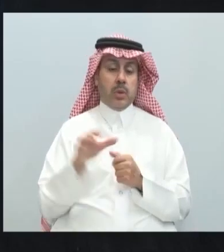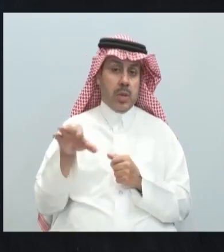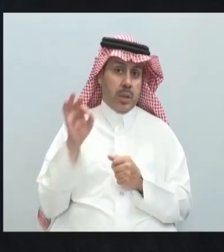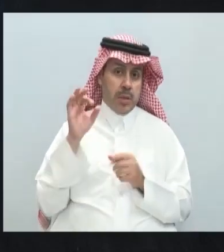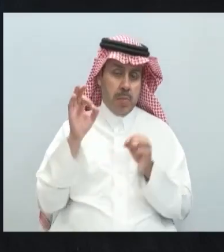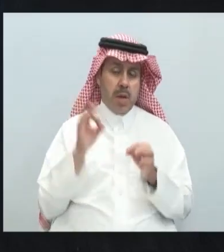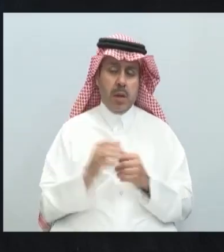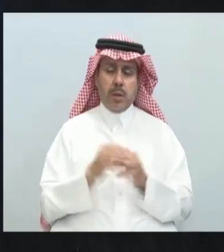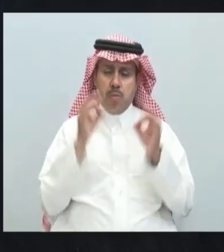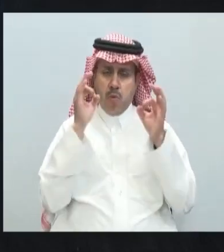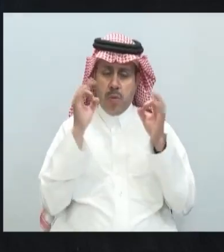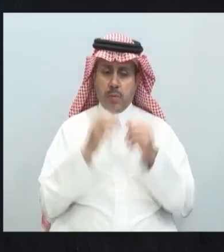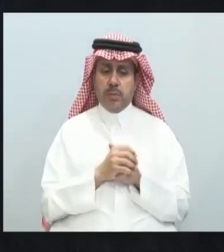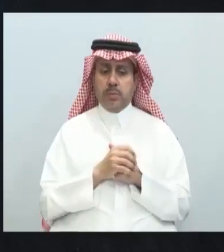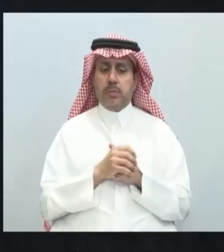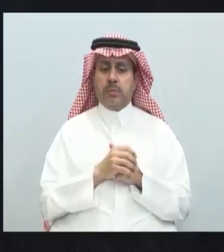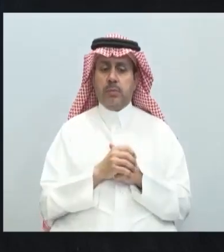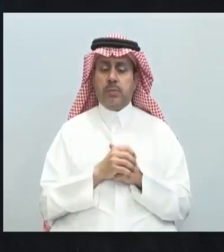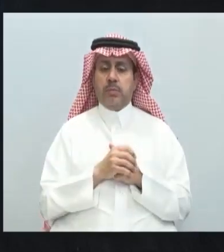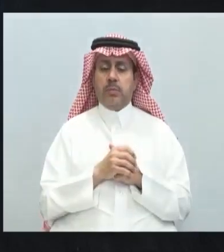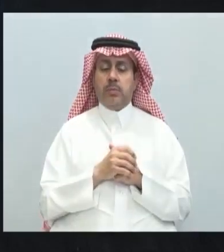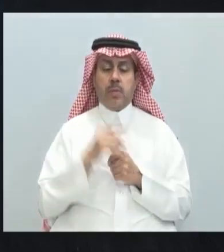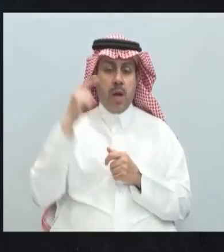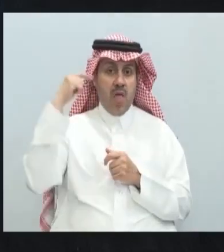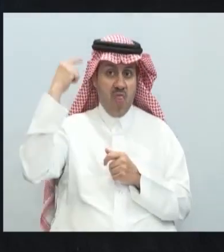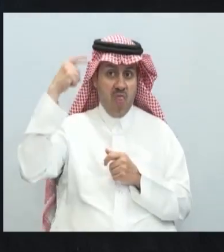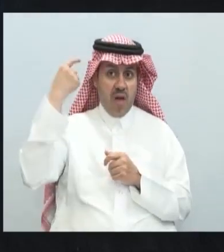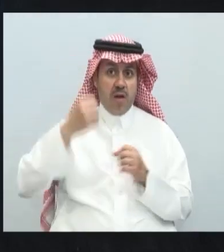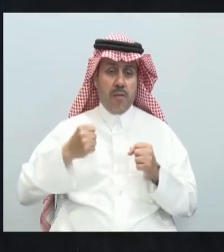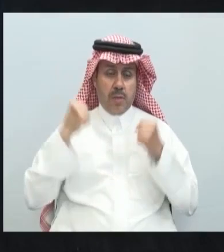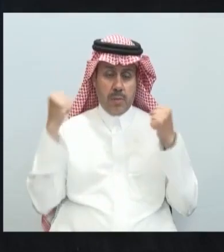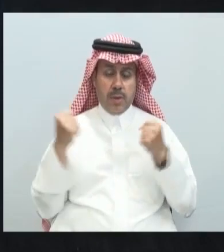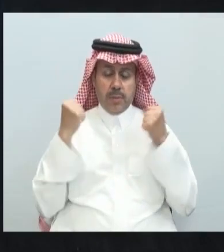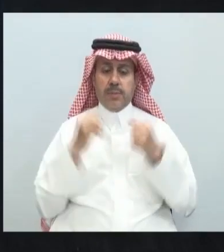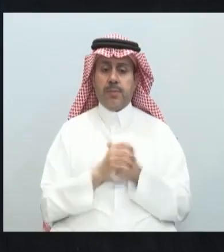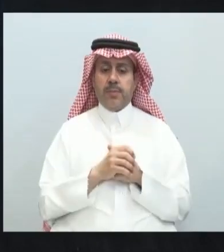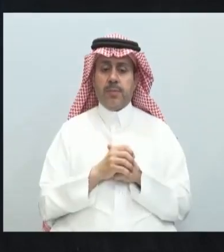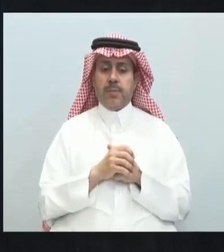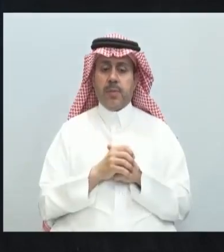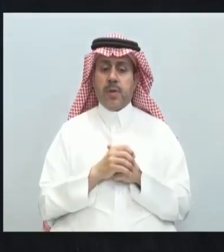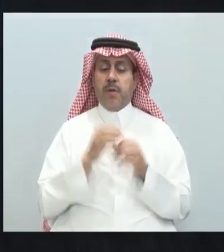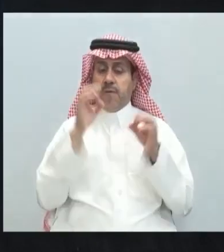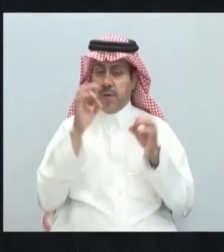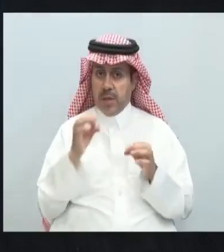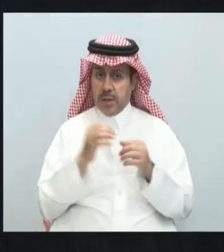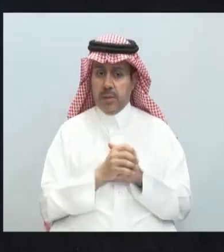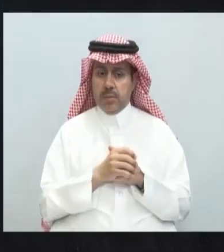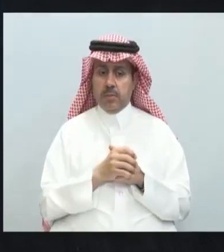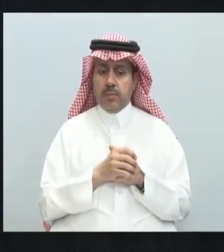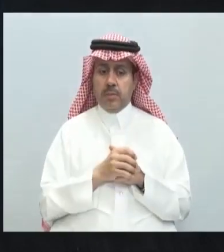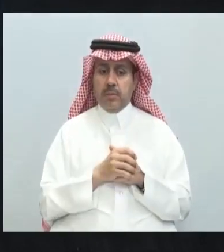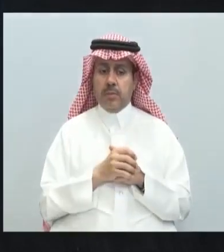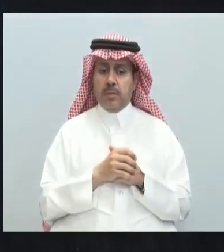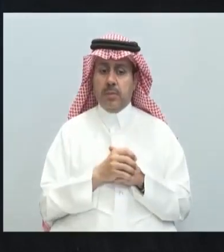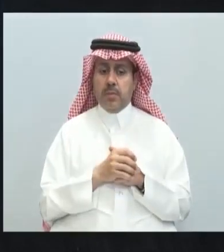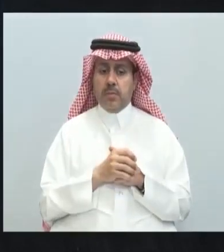الايات من اهم الامور لذلك اعملوا اذهانكم وتاملوا ايها الطلاب في الايتين اللين معنا لنقف